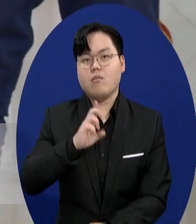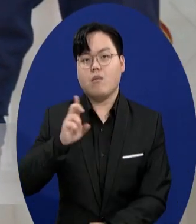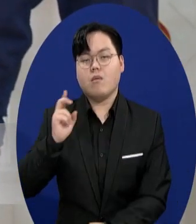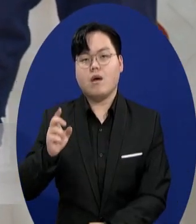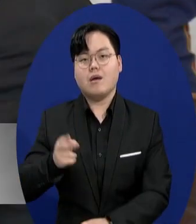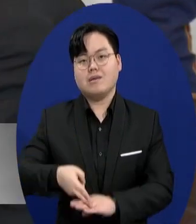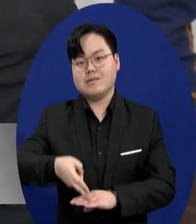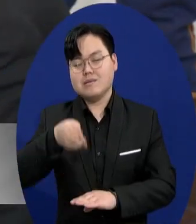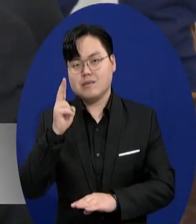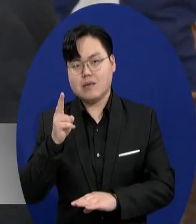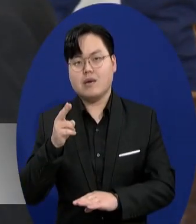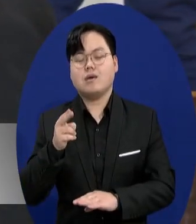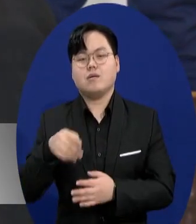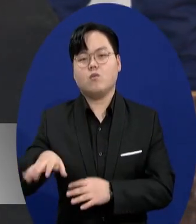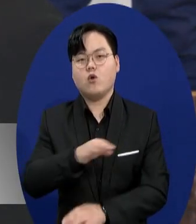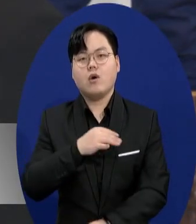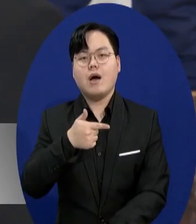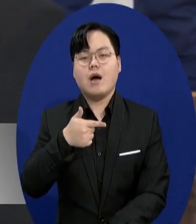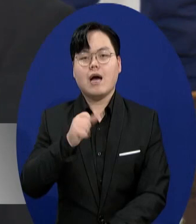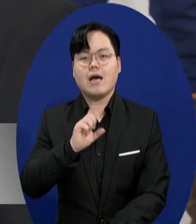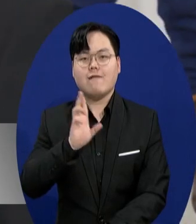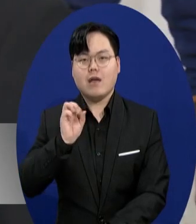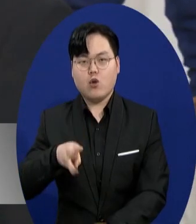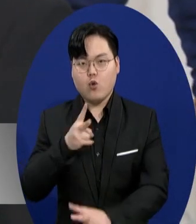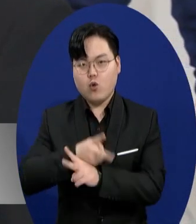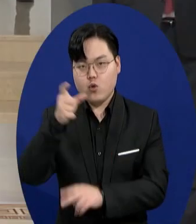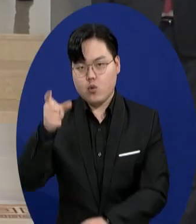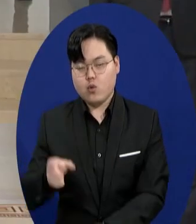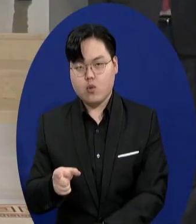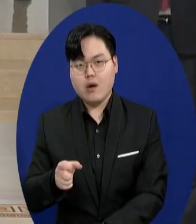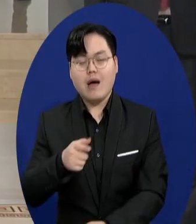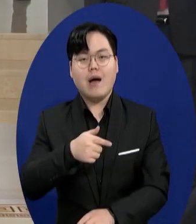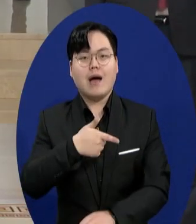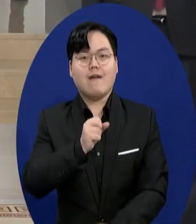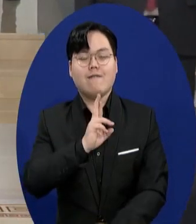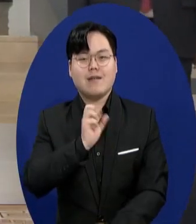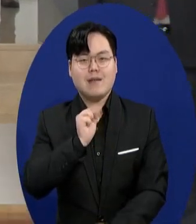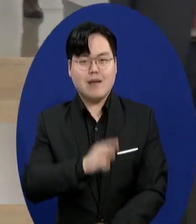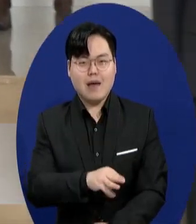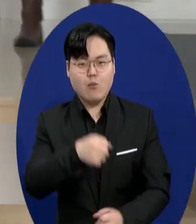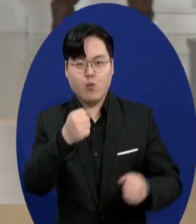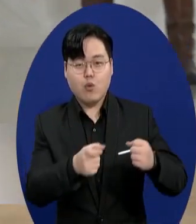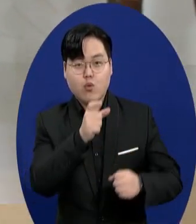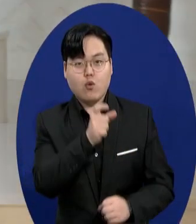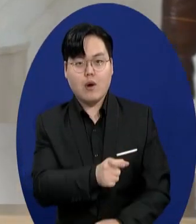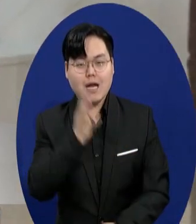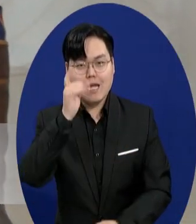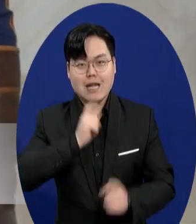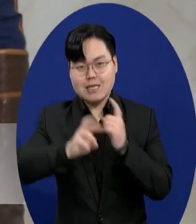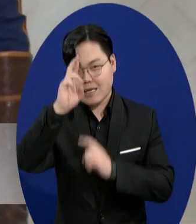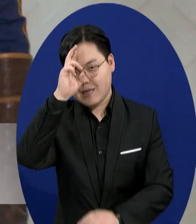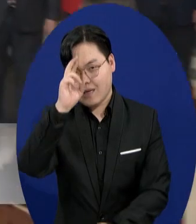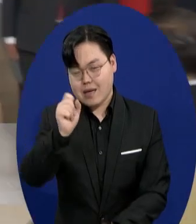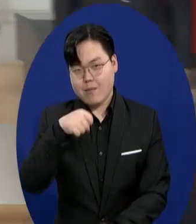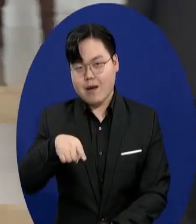тэргүүн Сүрэнгийн Цэрэндорчийг гавьяад хуульч цолоор, гавьяад тээвэрчин цолоор гадаад харилцааны яамны дипломат байгууллагын үйлчлэгийг эрхлэх